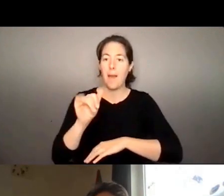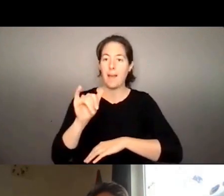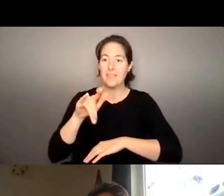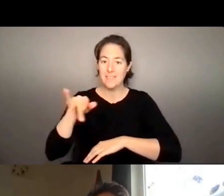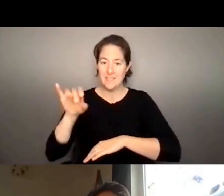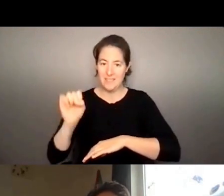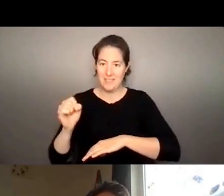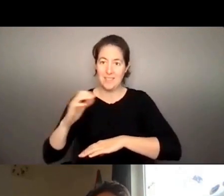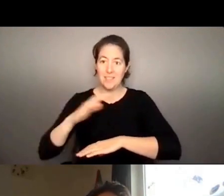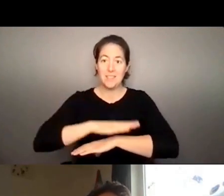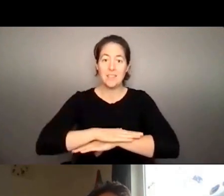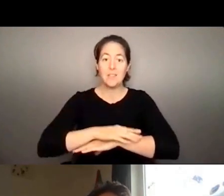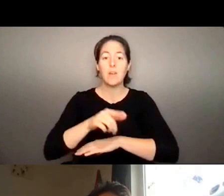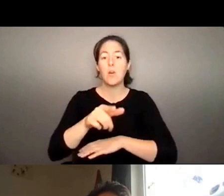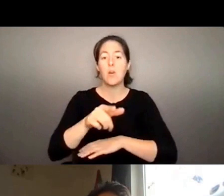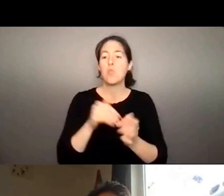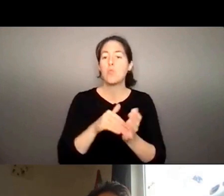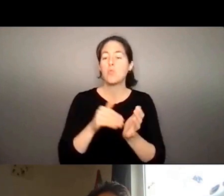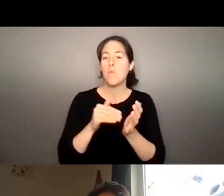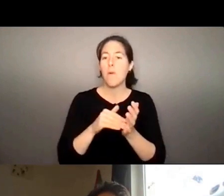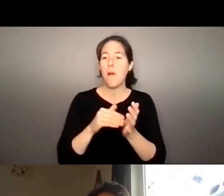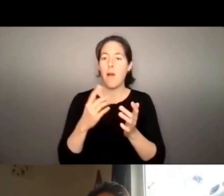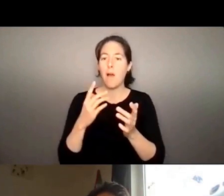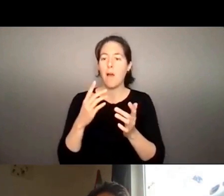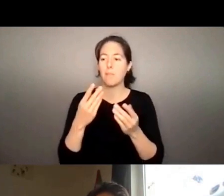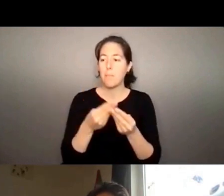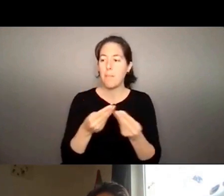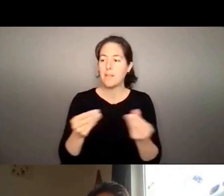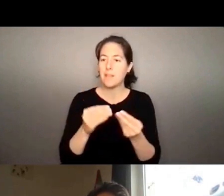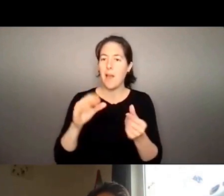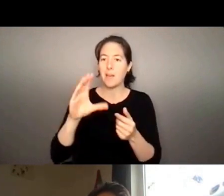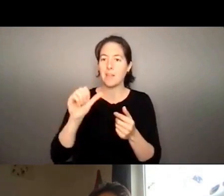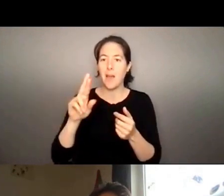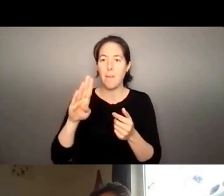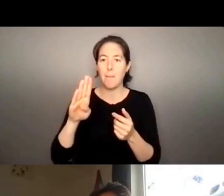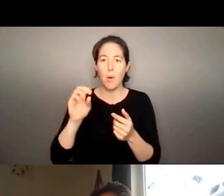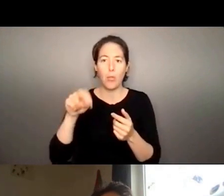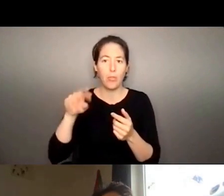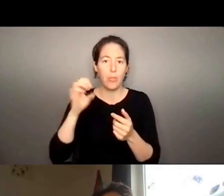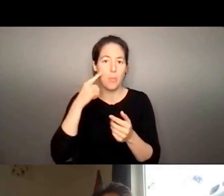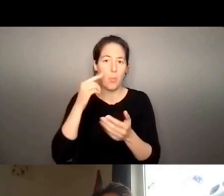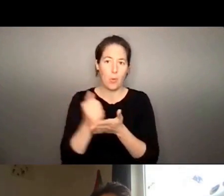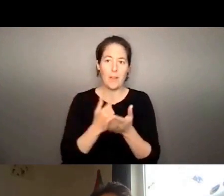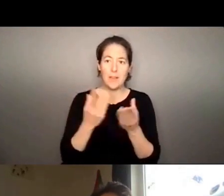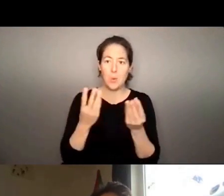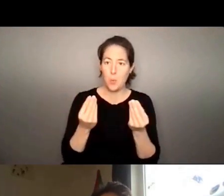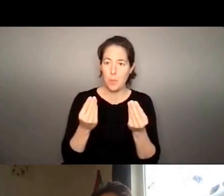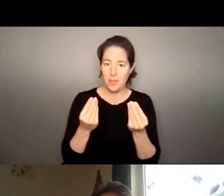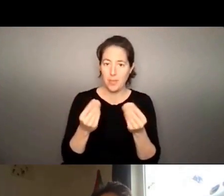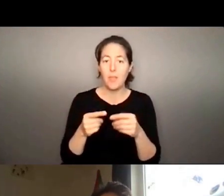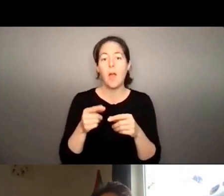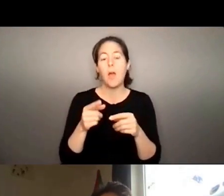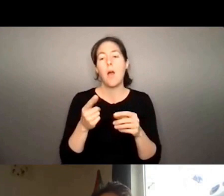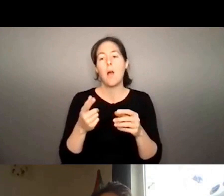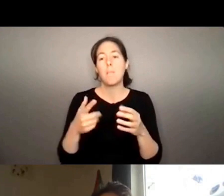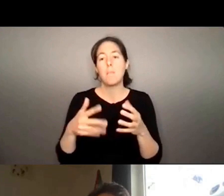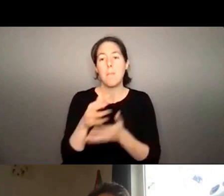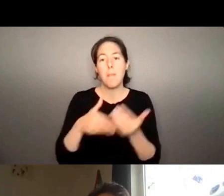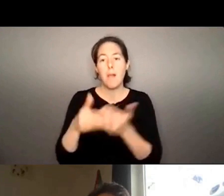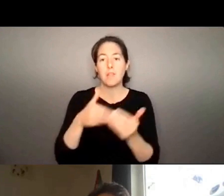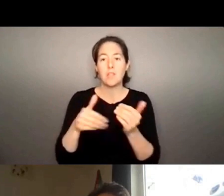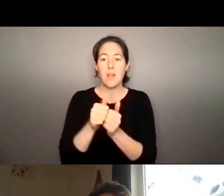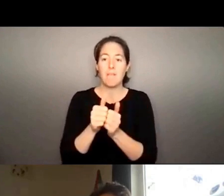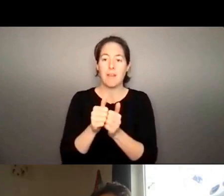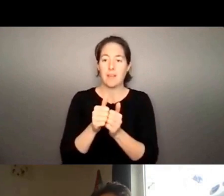paillis-là, en fait, souvent, c'est des matières carbonées qu'on met en surface comme ça pour garder l'humidité, fait qu'on les avait couplées avec des cultures de